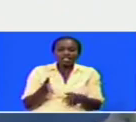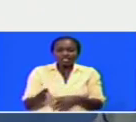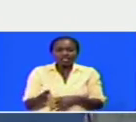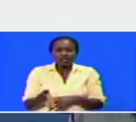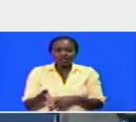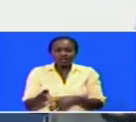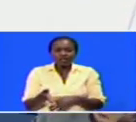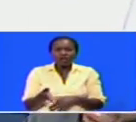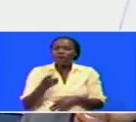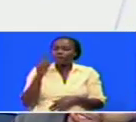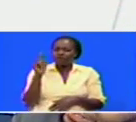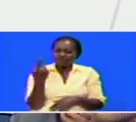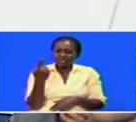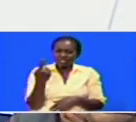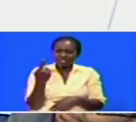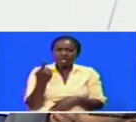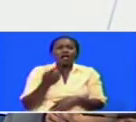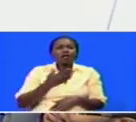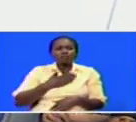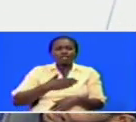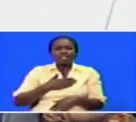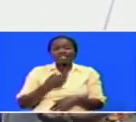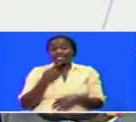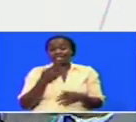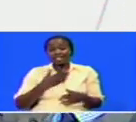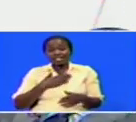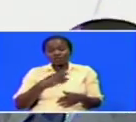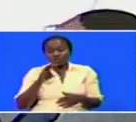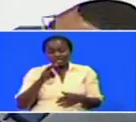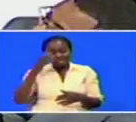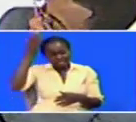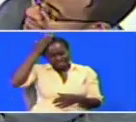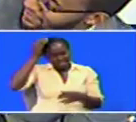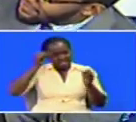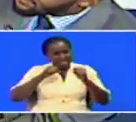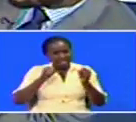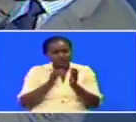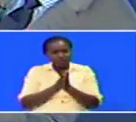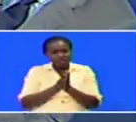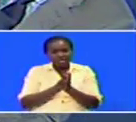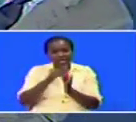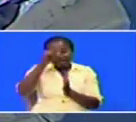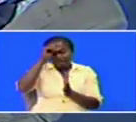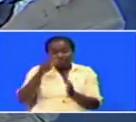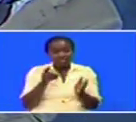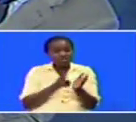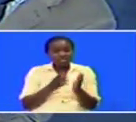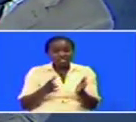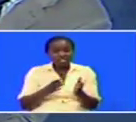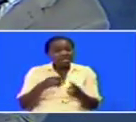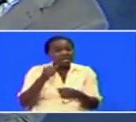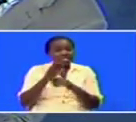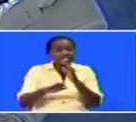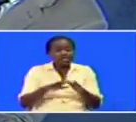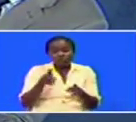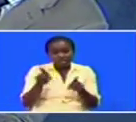zetu. Kwanza kabisa hebu tueleze tukio tunaona wauguzi tayari wamekubaliana na baraza la magavana. Madaktari mtachukua hatua kama hiyo